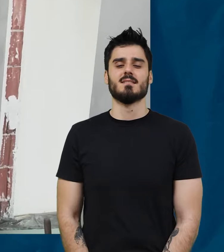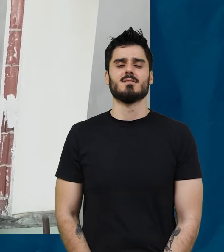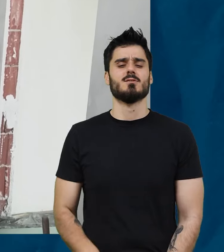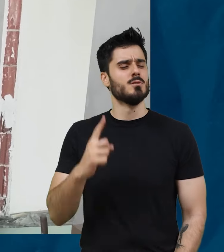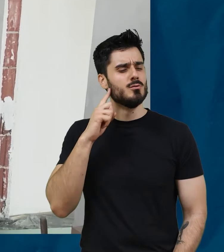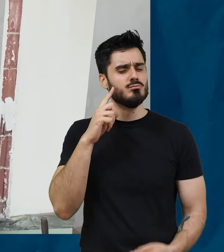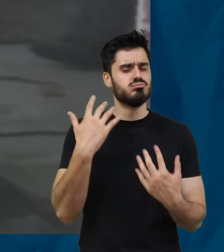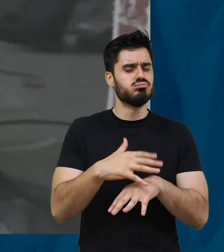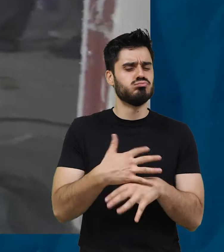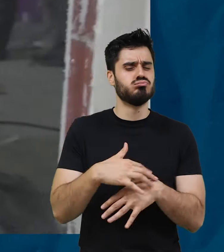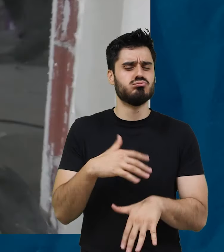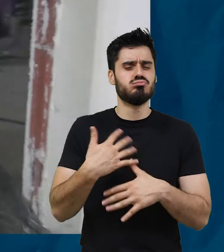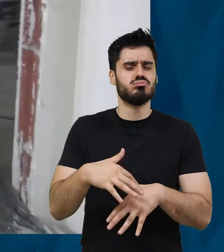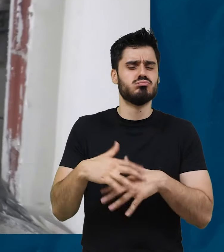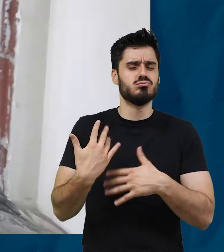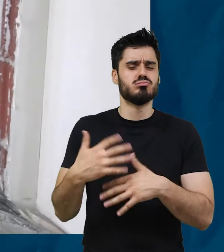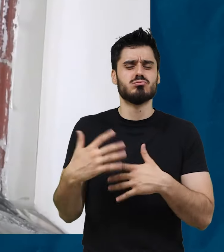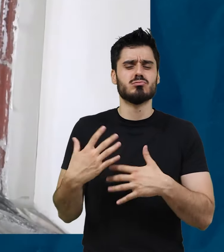Пълен инжекцион.